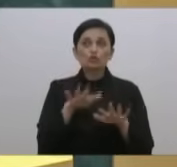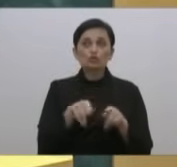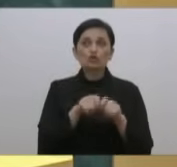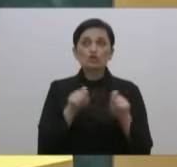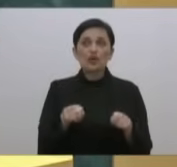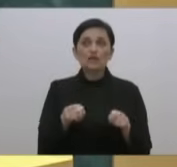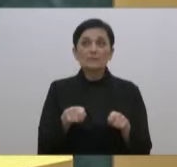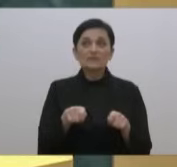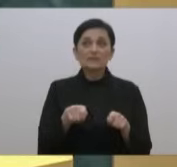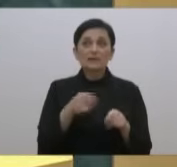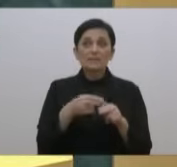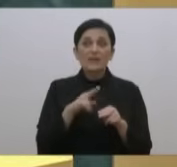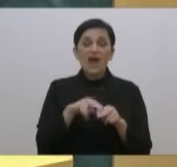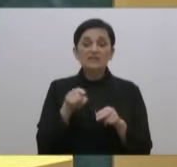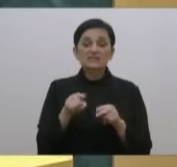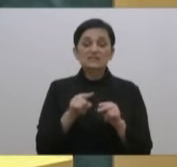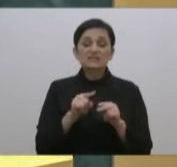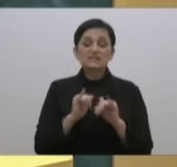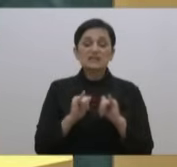ადგილების შექმნის ეს განვითარება,